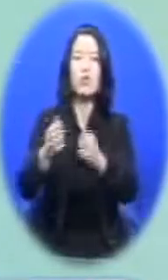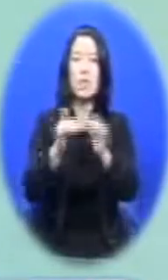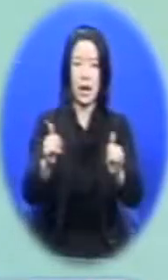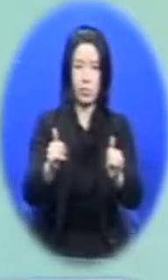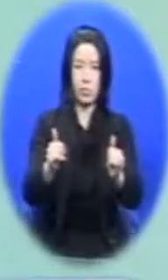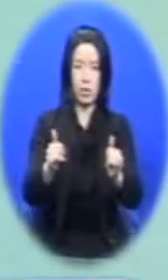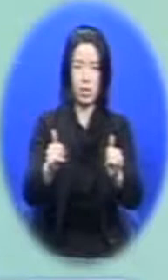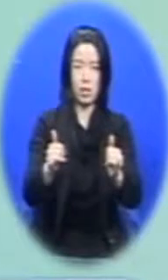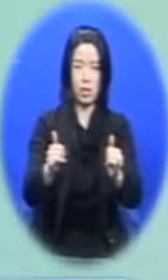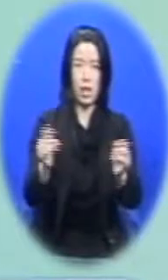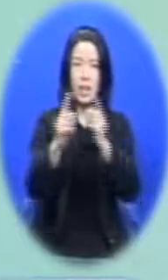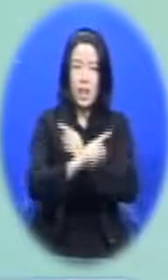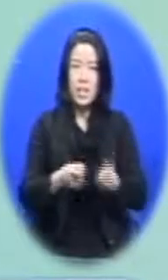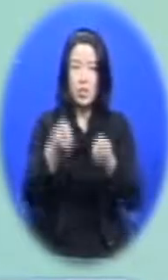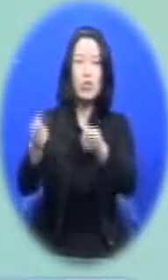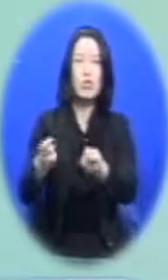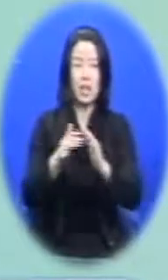했어요.